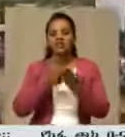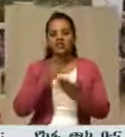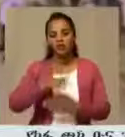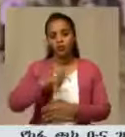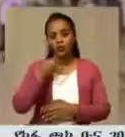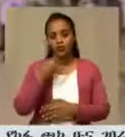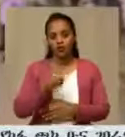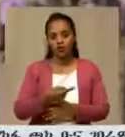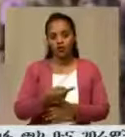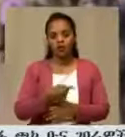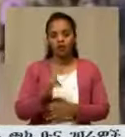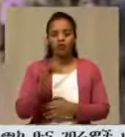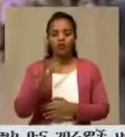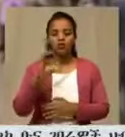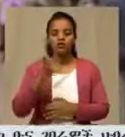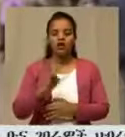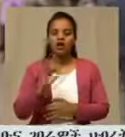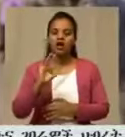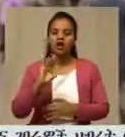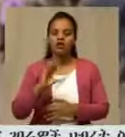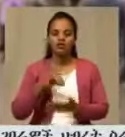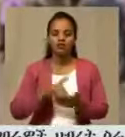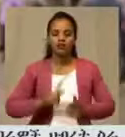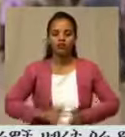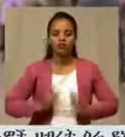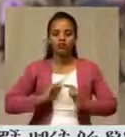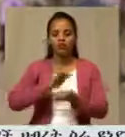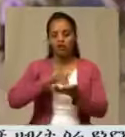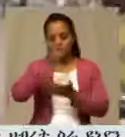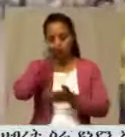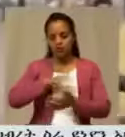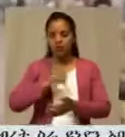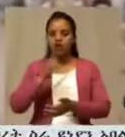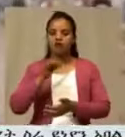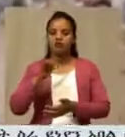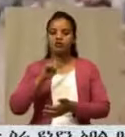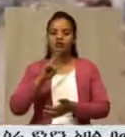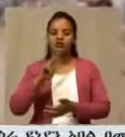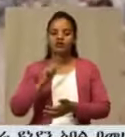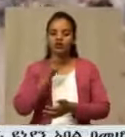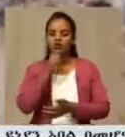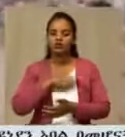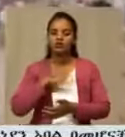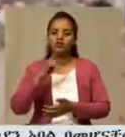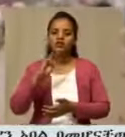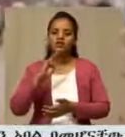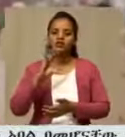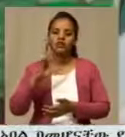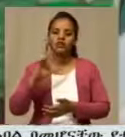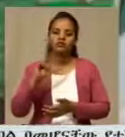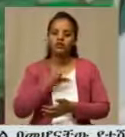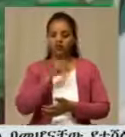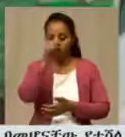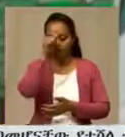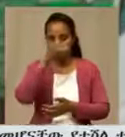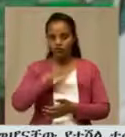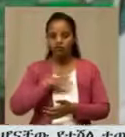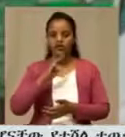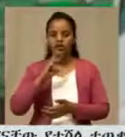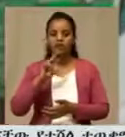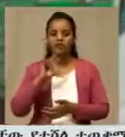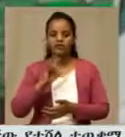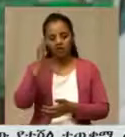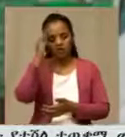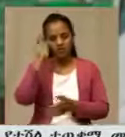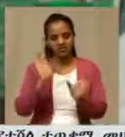ብለዋል። ከመሎኮዛ ላሃ ከተማ ነዋሪዎች መካከል አቶ አለሙ ረታም፣ ወይዘሮ መስከረም ሙላቱና አቶ ሰባሲል ዚሎ